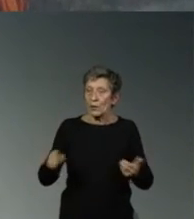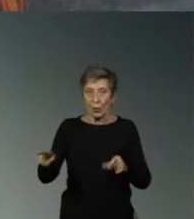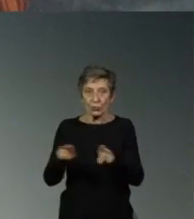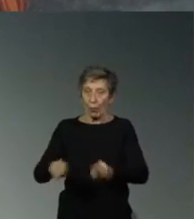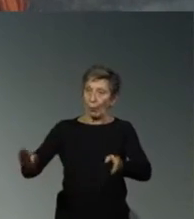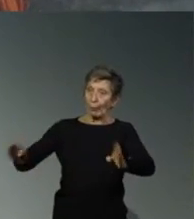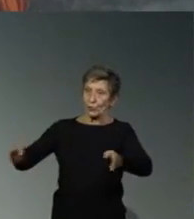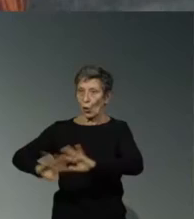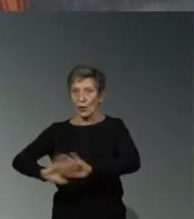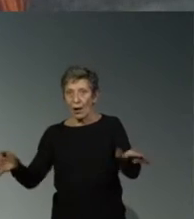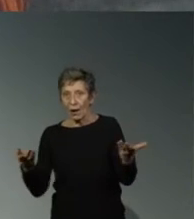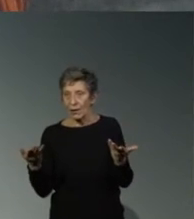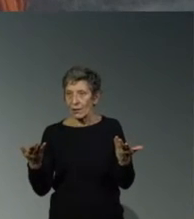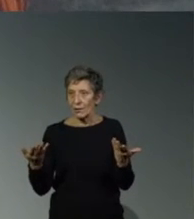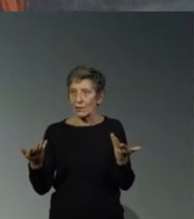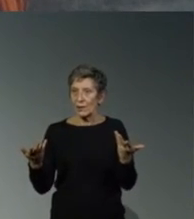Il n'empêche que